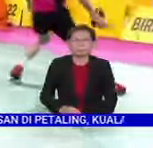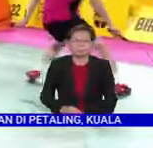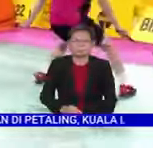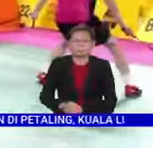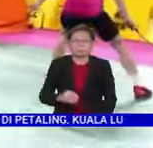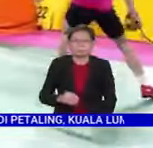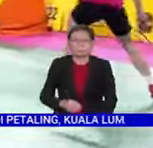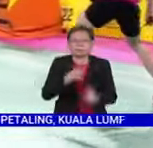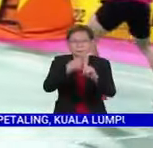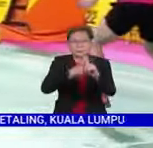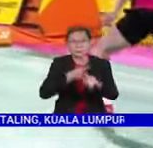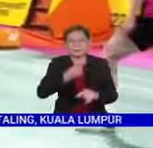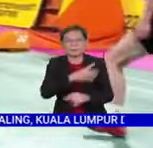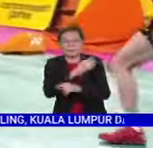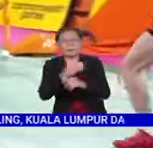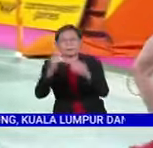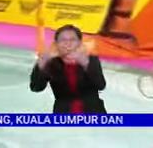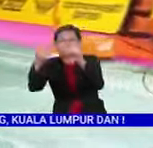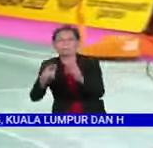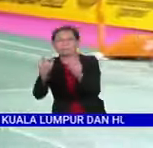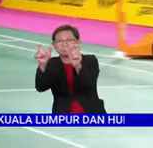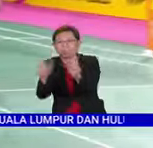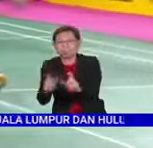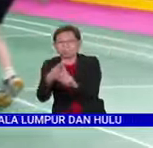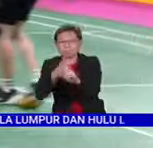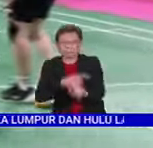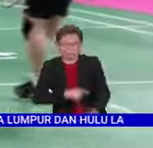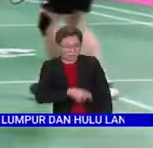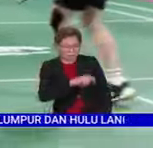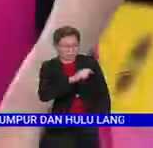Carlos Pires dari Spanyol.